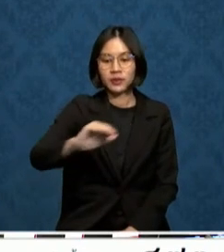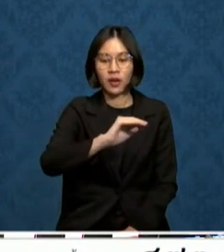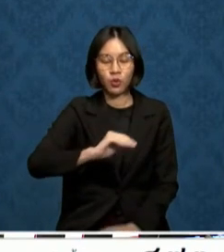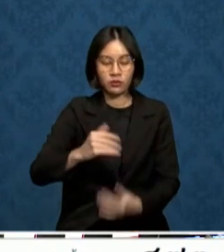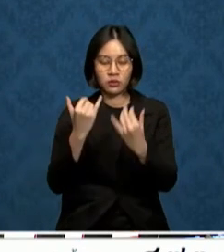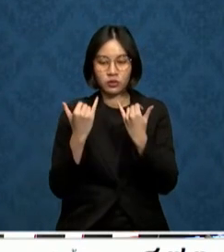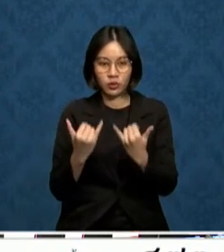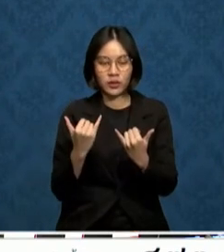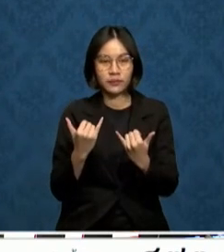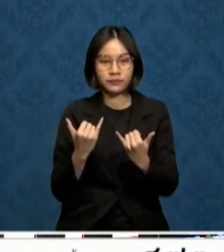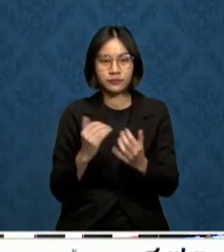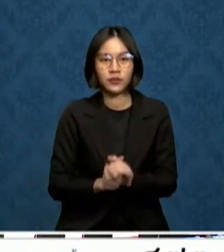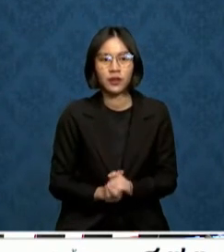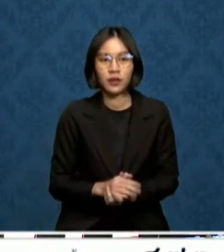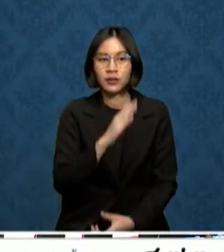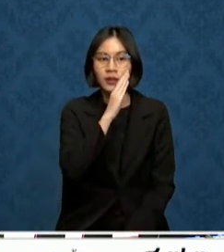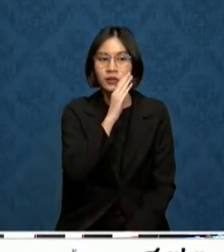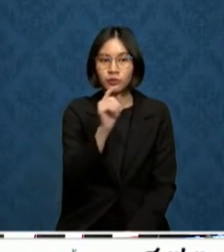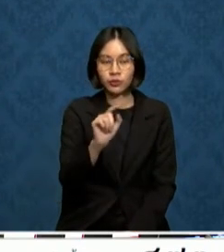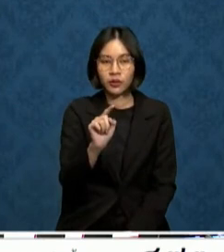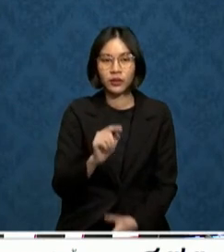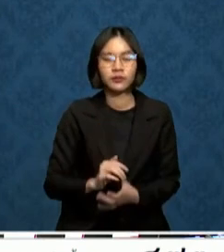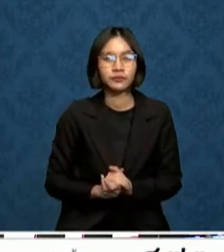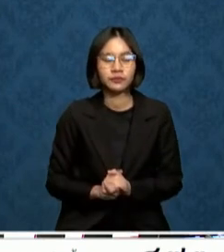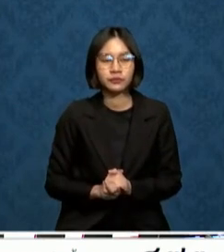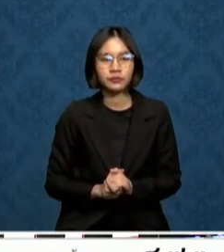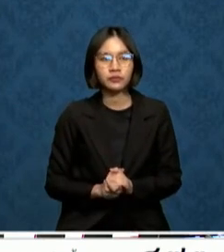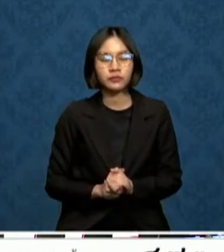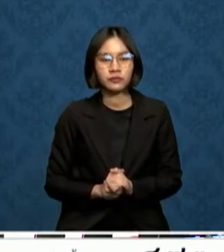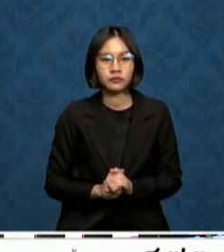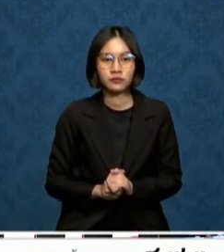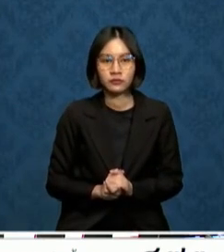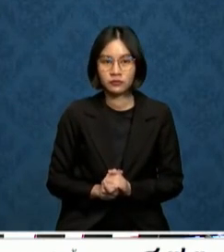งนี้วันสิ่งใดก็แล้วแต่ที่เป็น